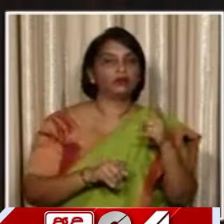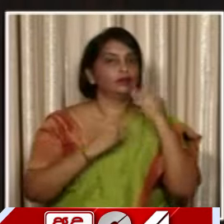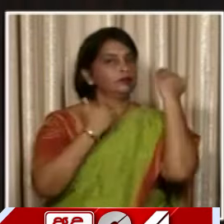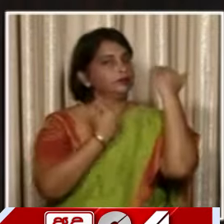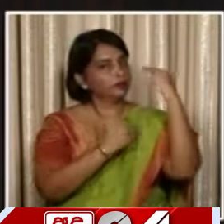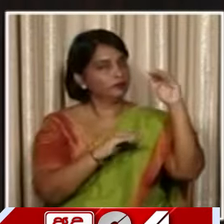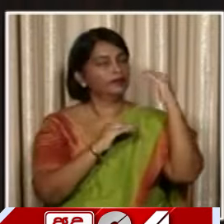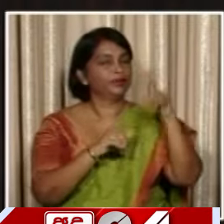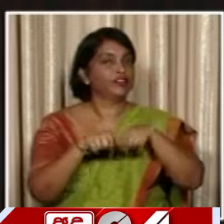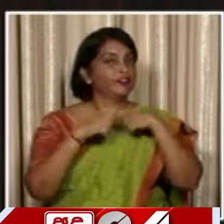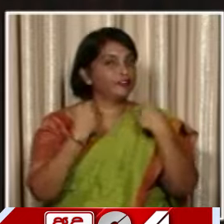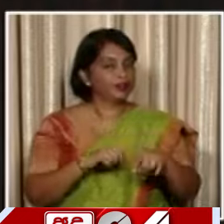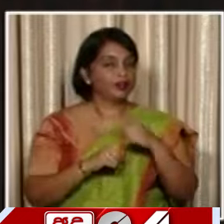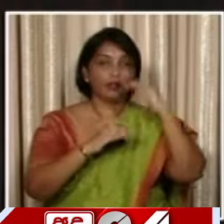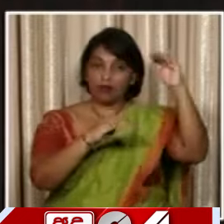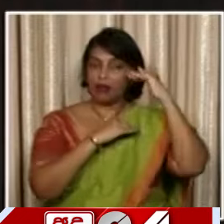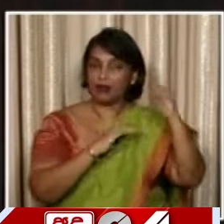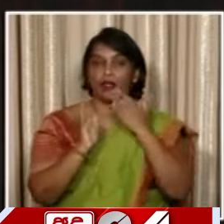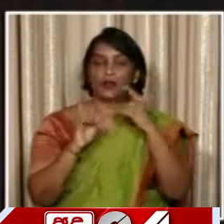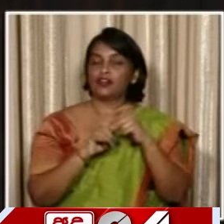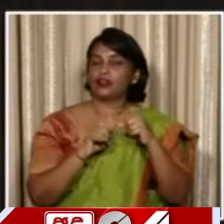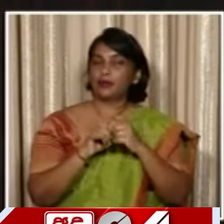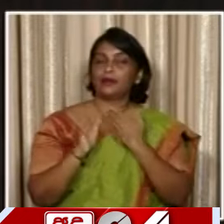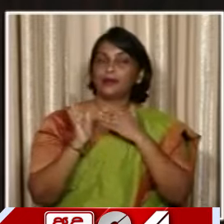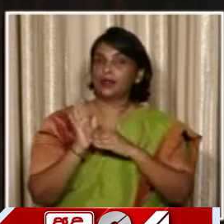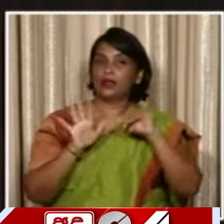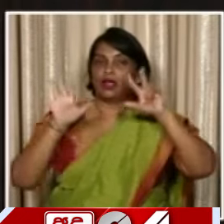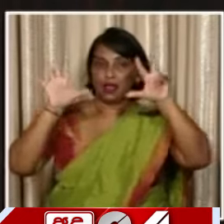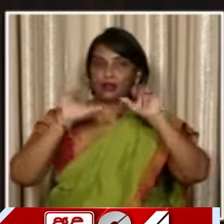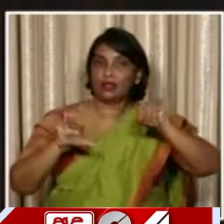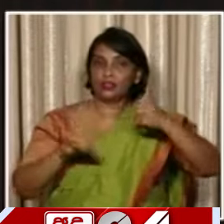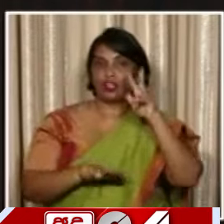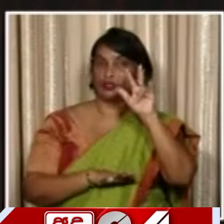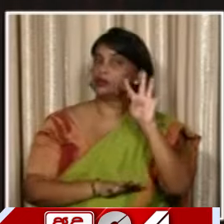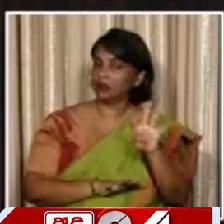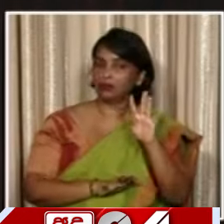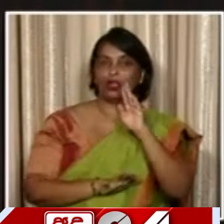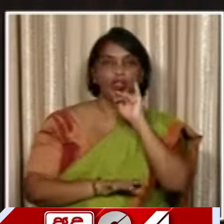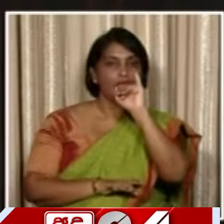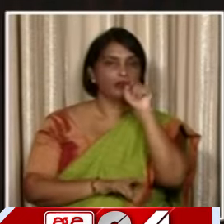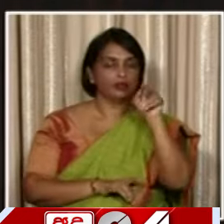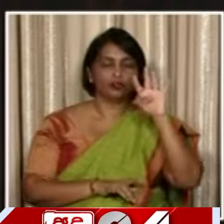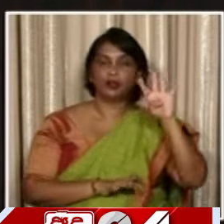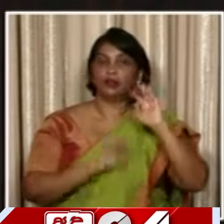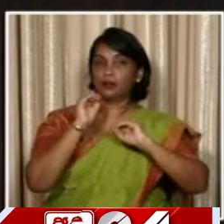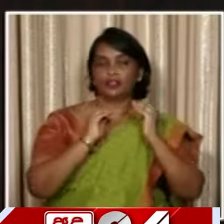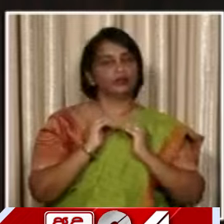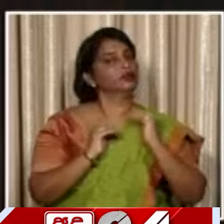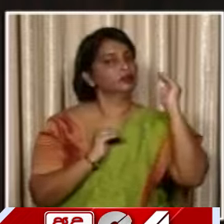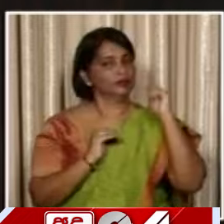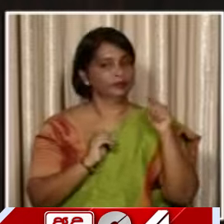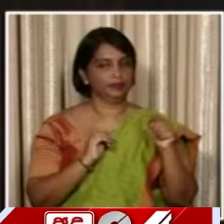ආනයන වියදම ඇමරිකන් ඩොලර් මිලියන 8684යි. ඒ කියන්නේ 106.4කින් ඉහළ ගිහිල්ලා